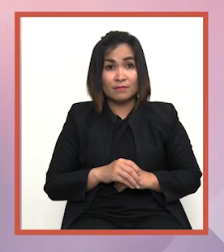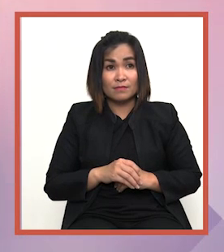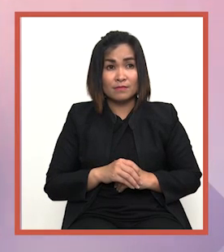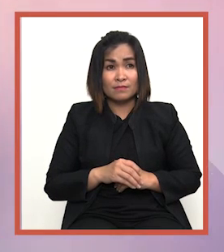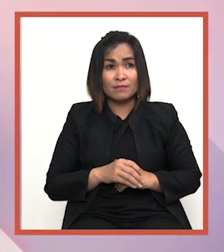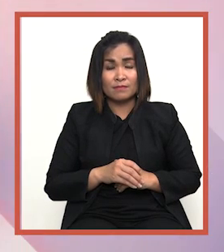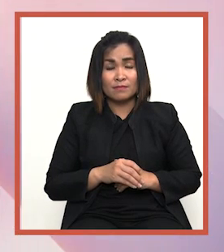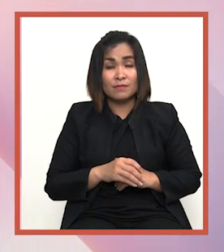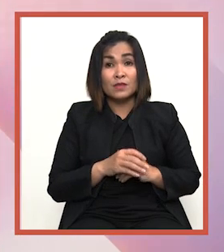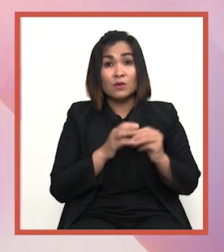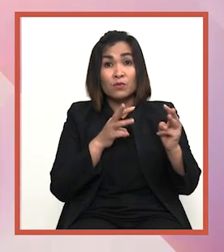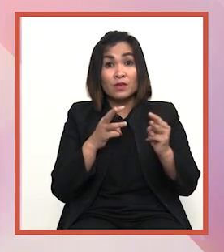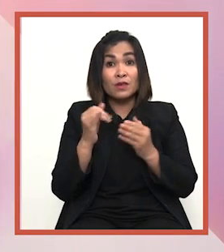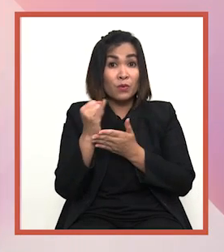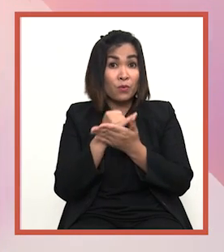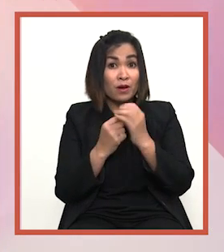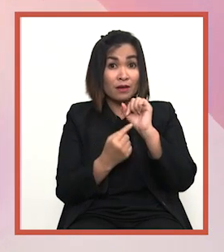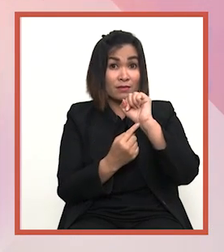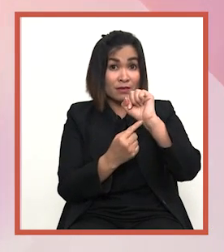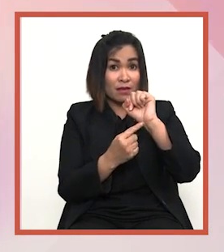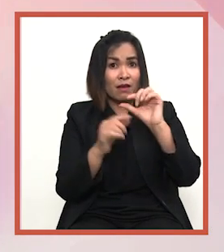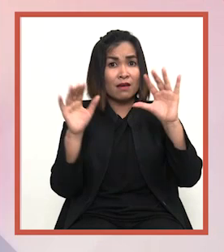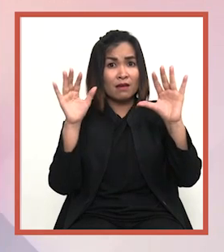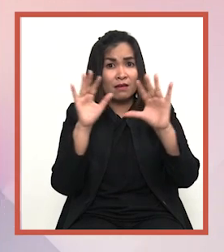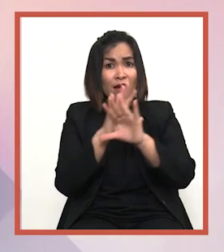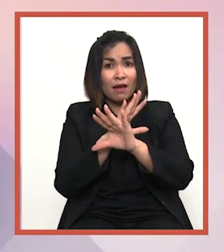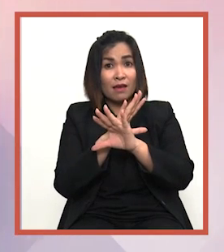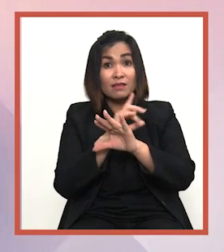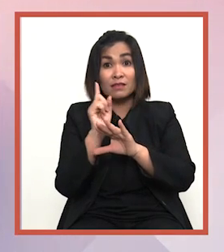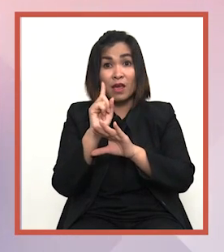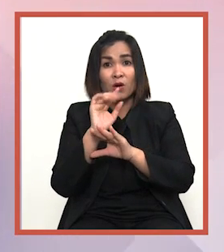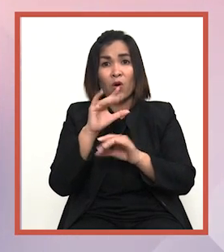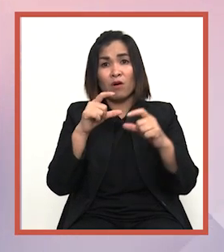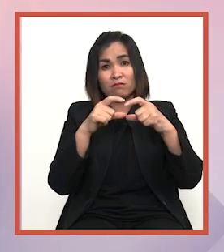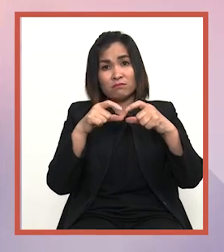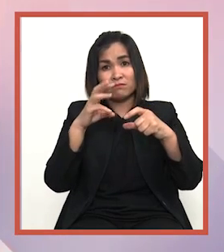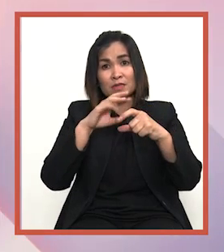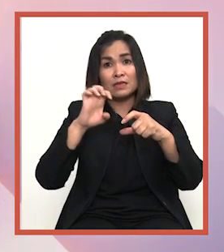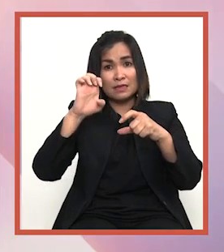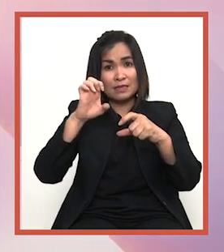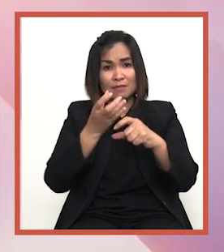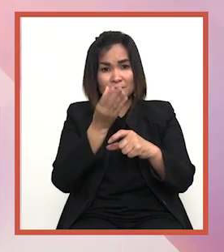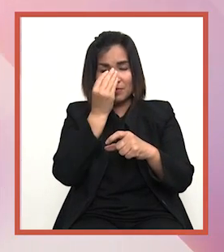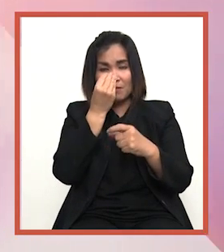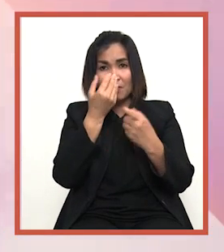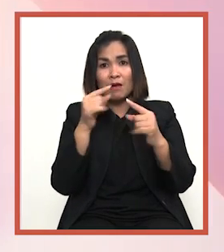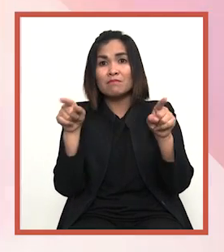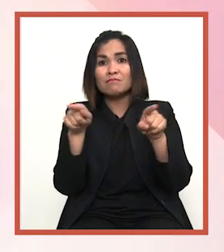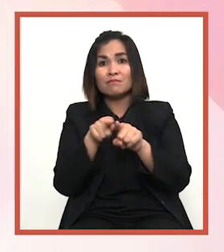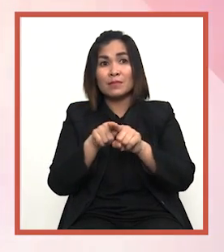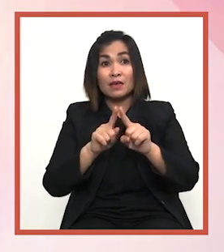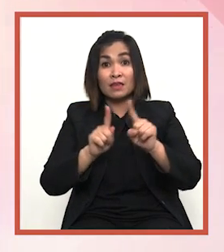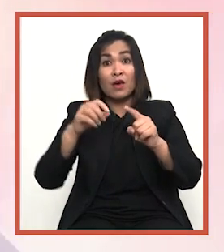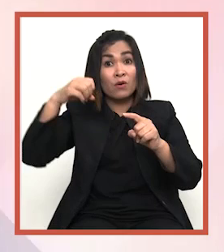อันนี้นะครับนะจะคล้ายๆกับแหล่งจ่ายแรงดันนะครับของอิเล็กทรอนิกส์นะครับที่นักเรียนเคยเรียนนั่นเองนะครับแต่แหล่งจ่ายแรงดัน